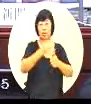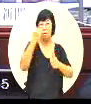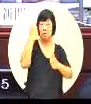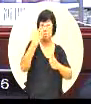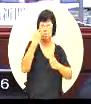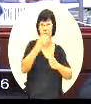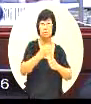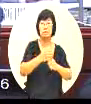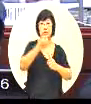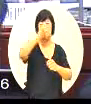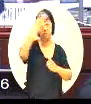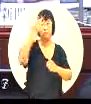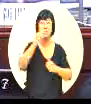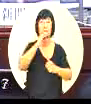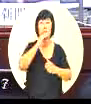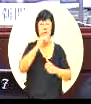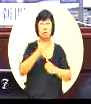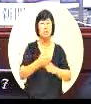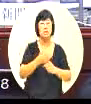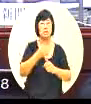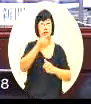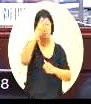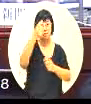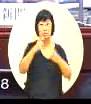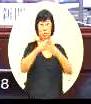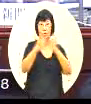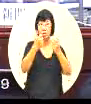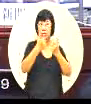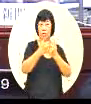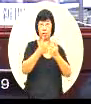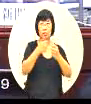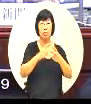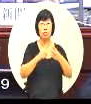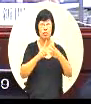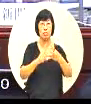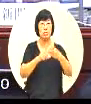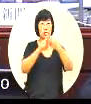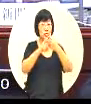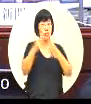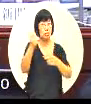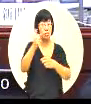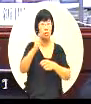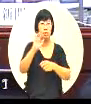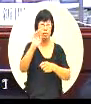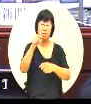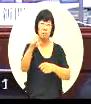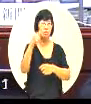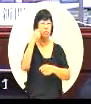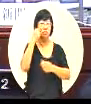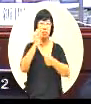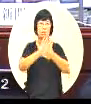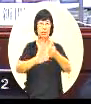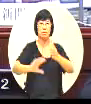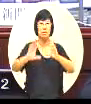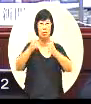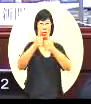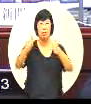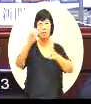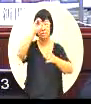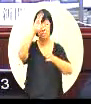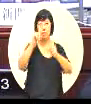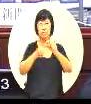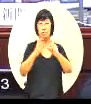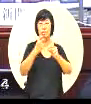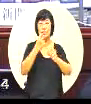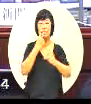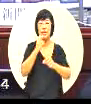你是青工会主委，你是有很有影响力，我觉得你都没法度影响民进党的国民党的中央啊。但